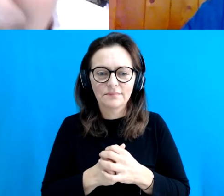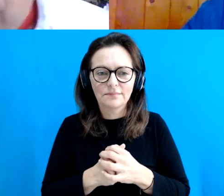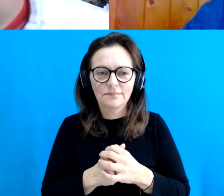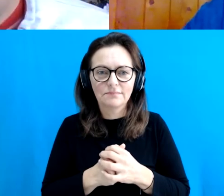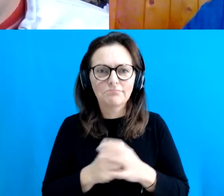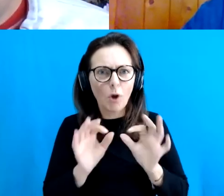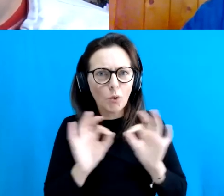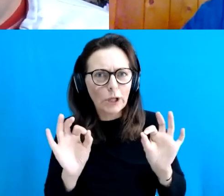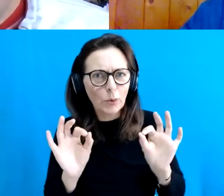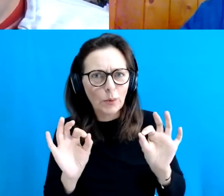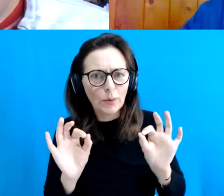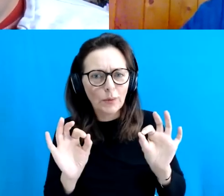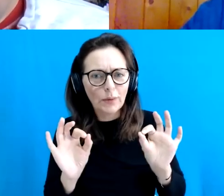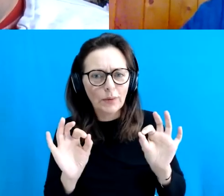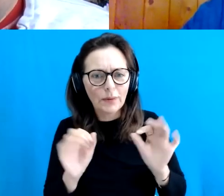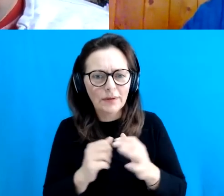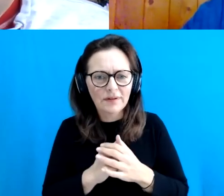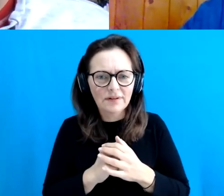Štima?